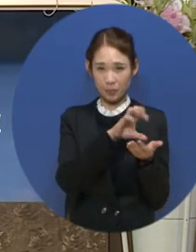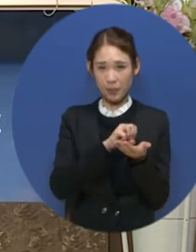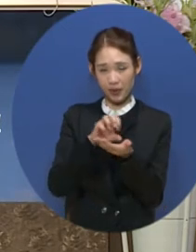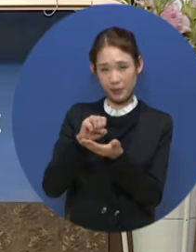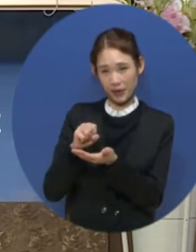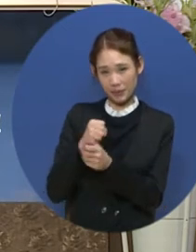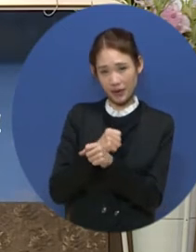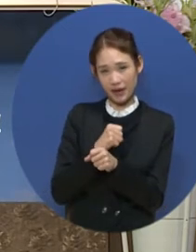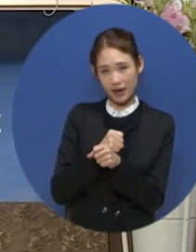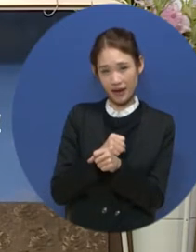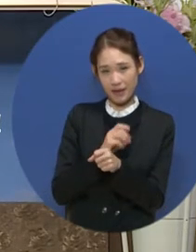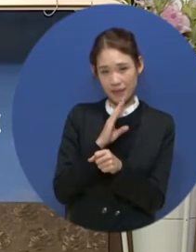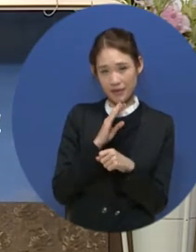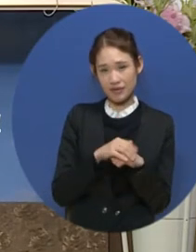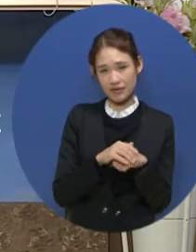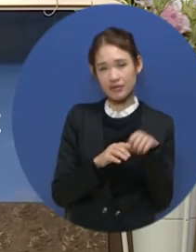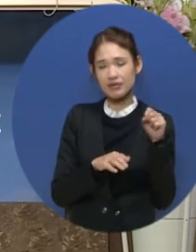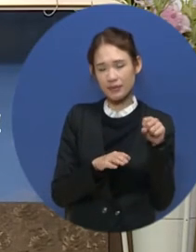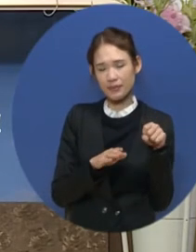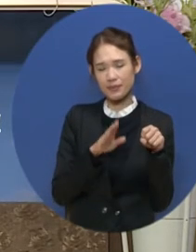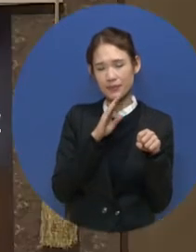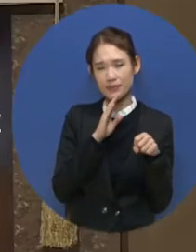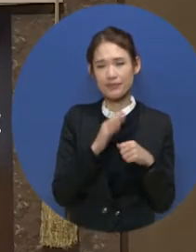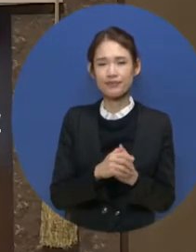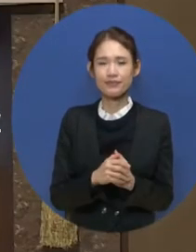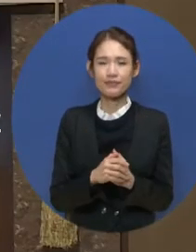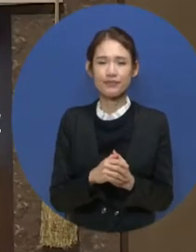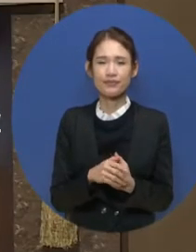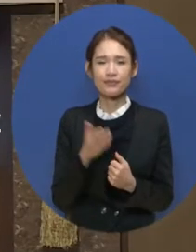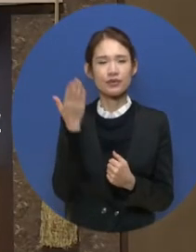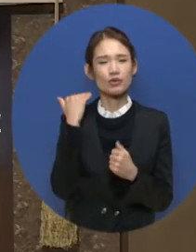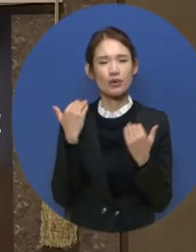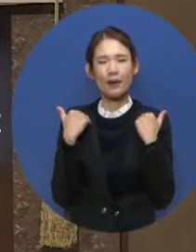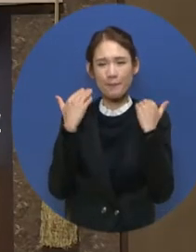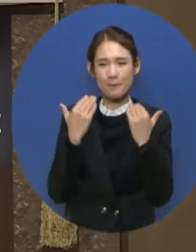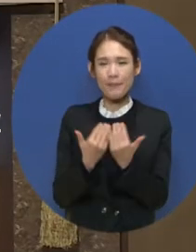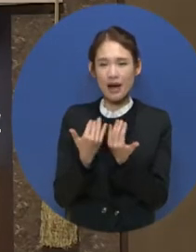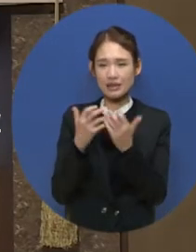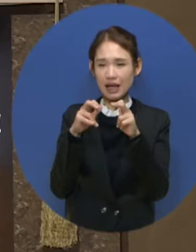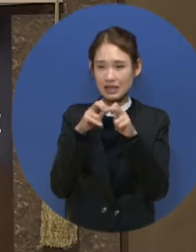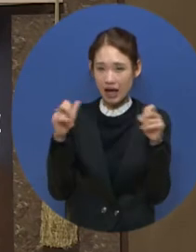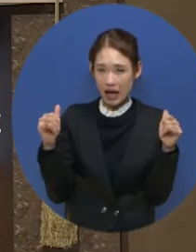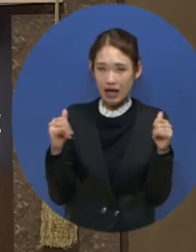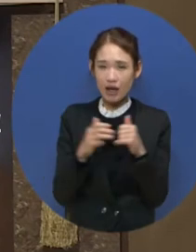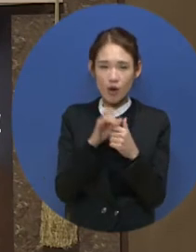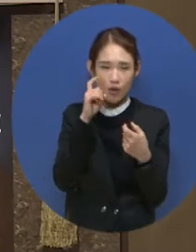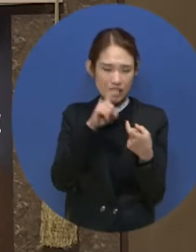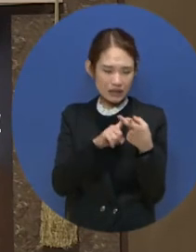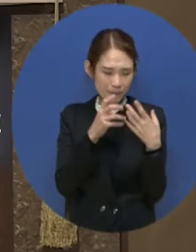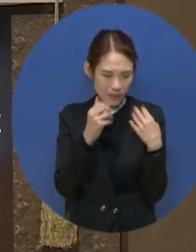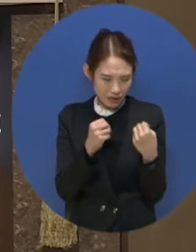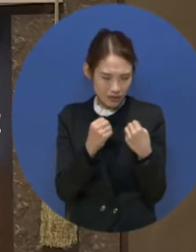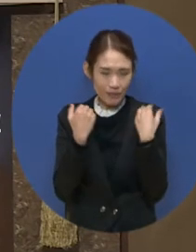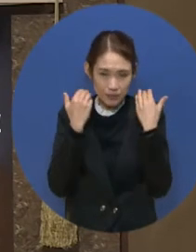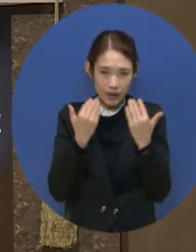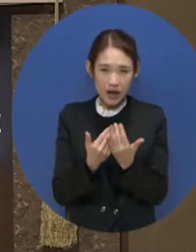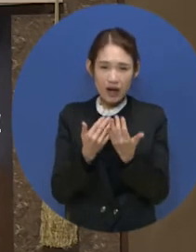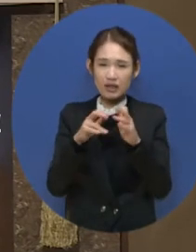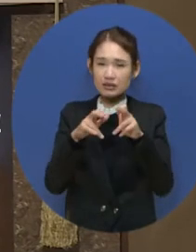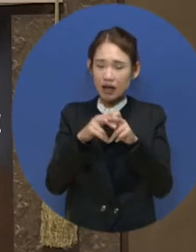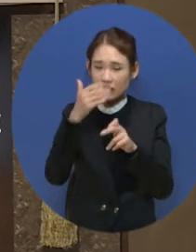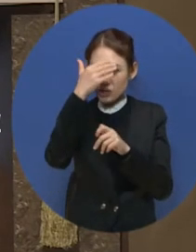벤치마킹을 하시고요 네 그런 맞습니다 요즘 발달장애 에 대해서 관심이 많은데 발달장애